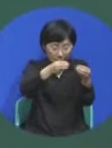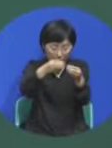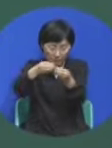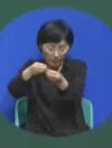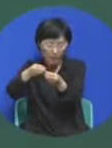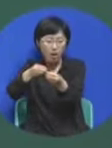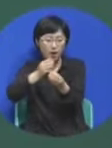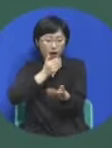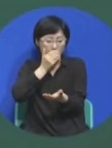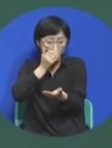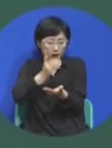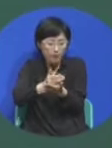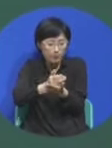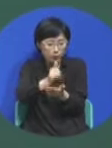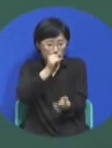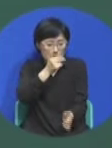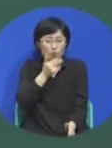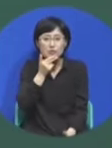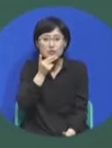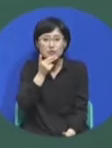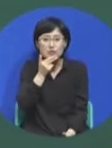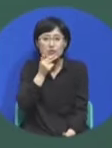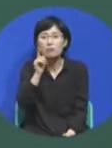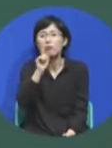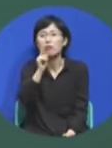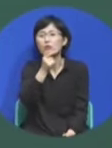자극을 주느냐, 아주 대단한 효과가 있습니다.